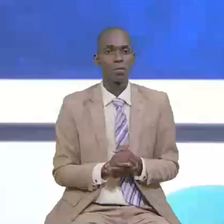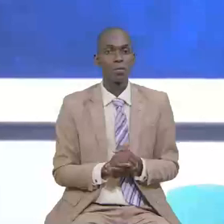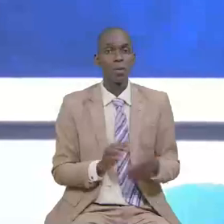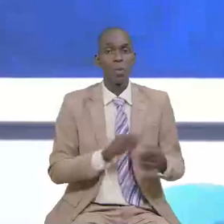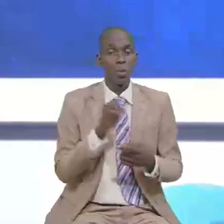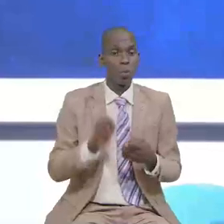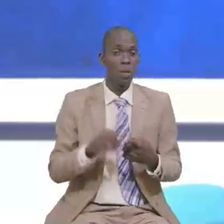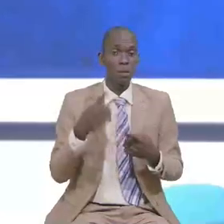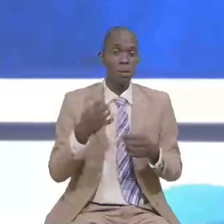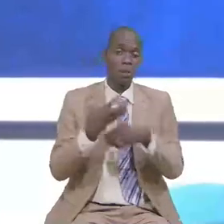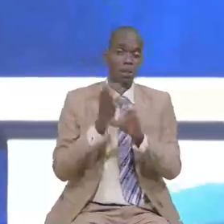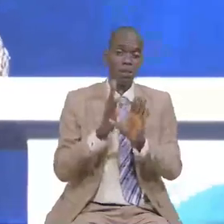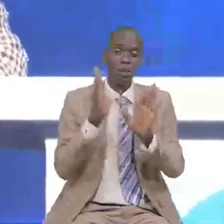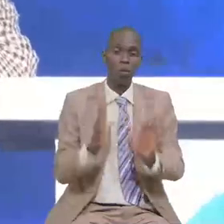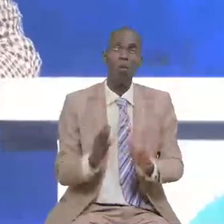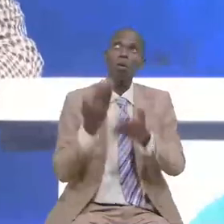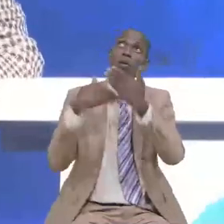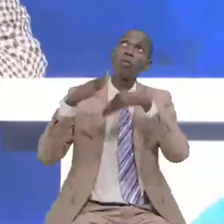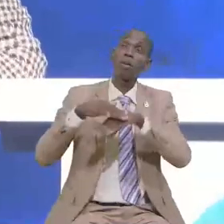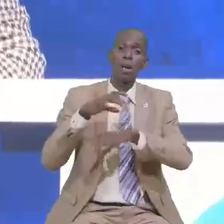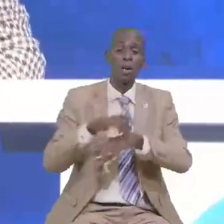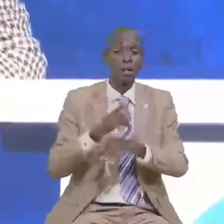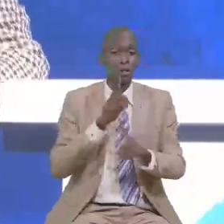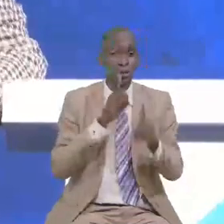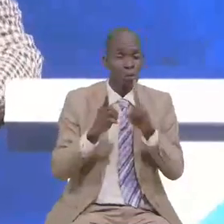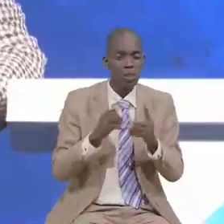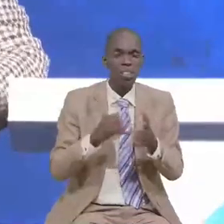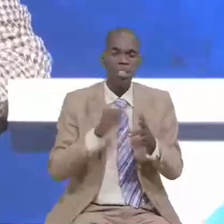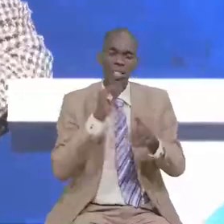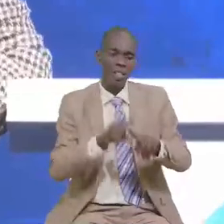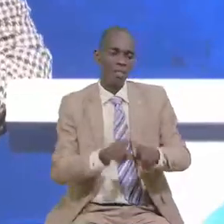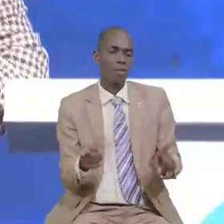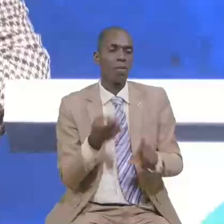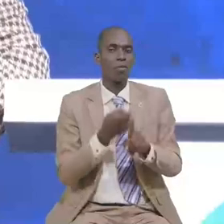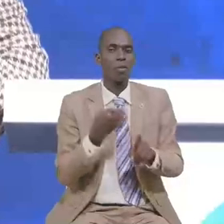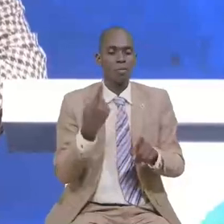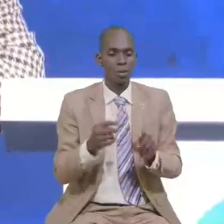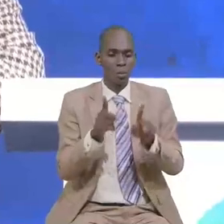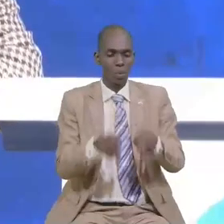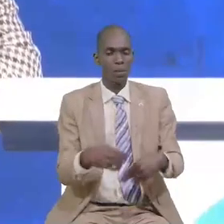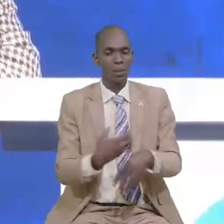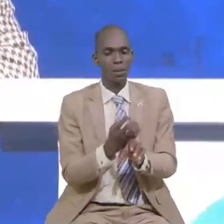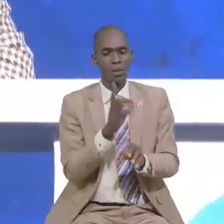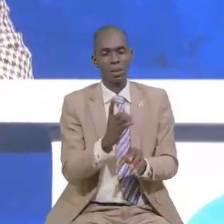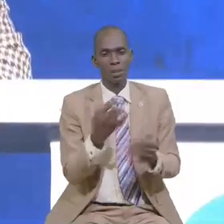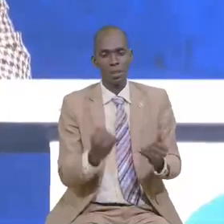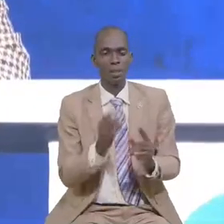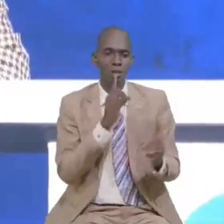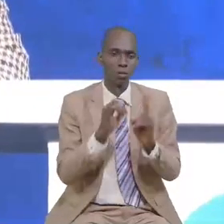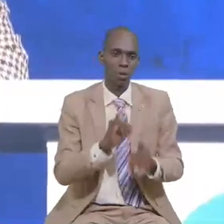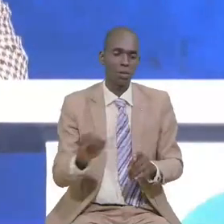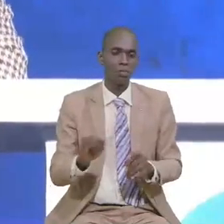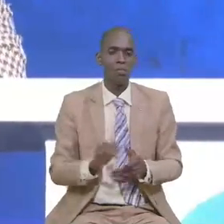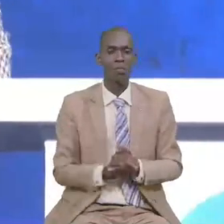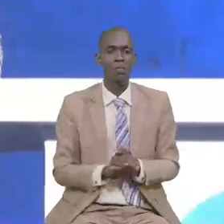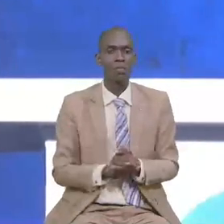Quand le Créateur du ciel et de la terre parle, c'est différent de ce que dit la